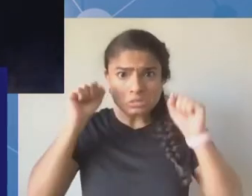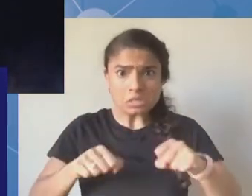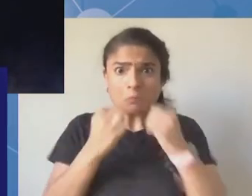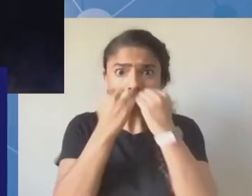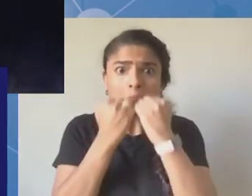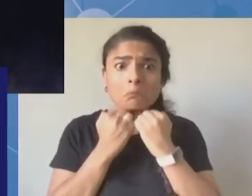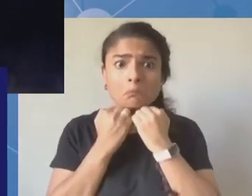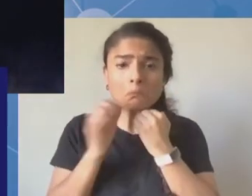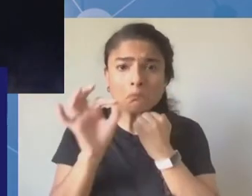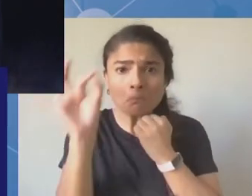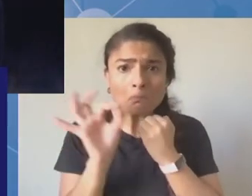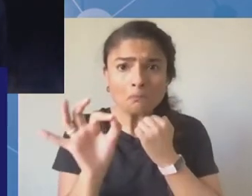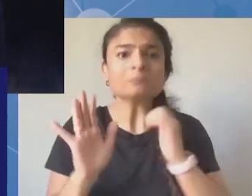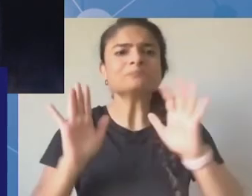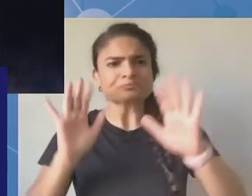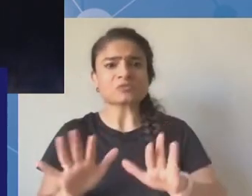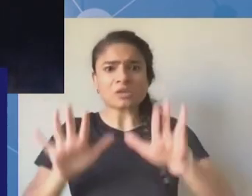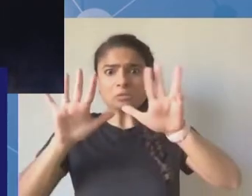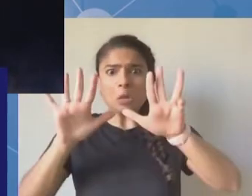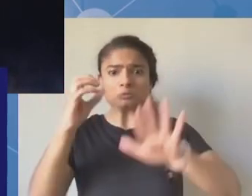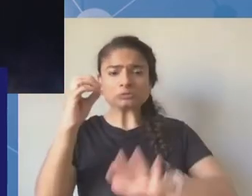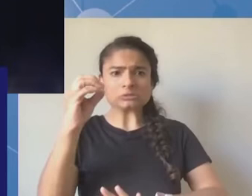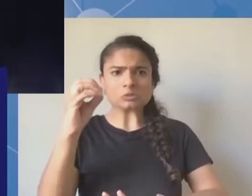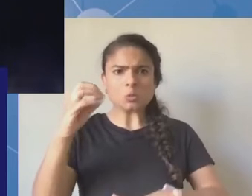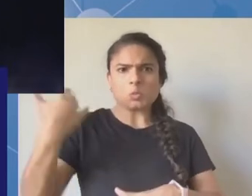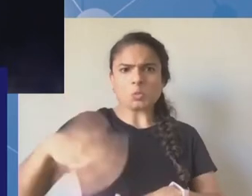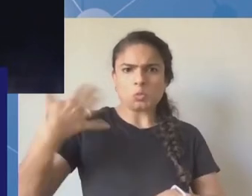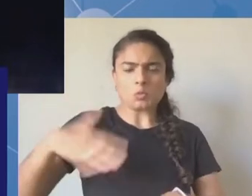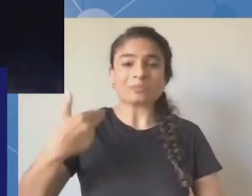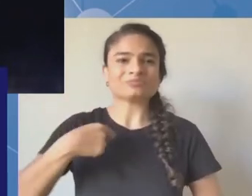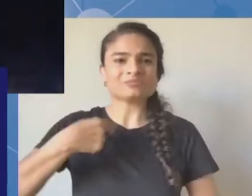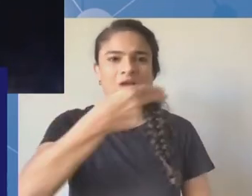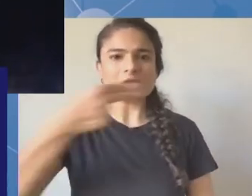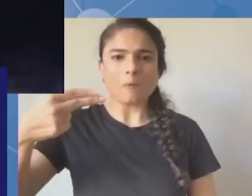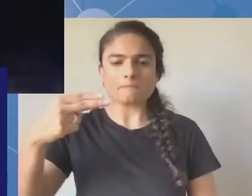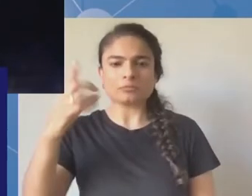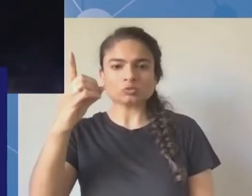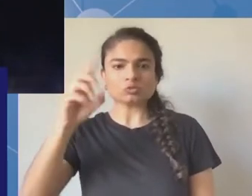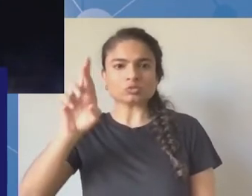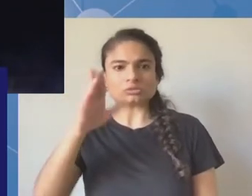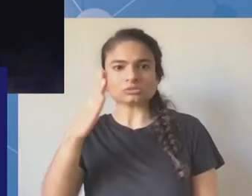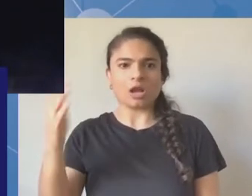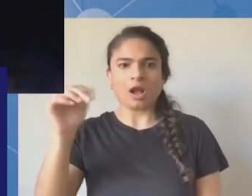شكرا. أنا ناشط في حقوق الإنسان، اسمي